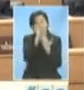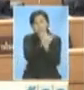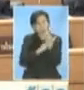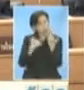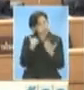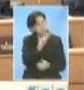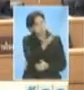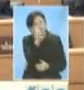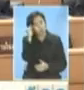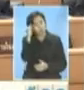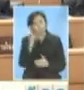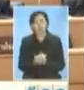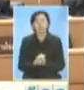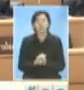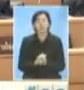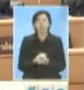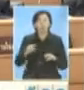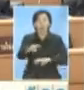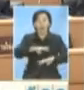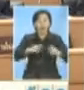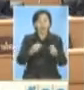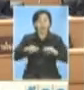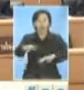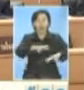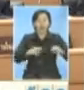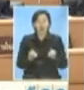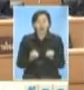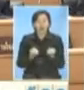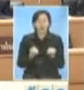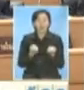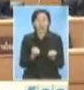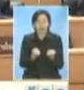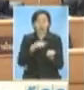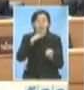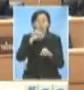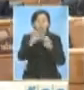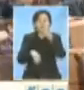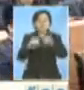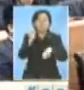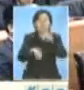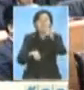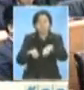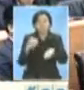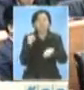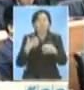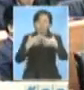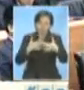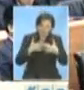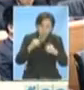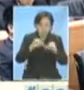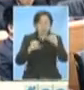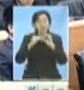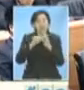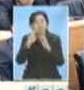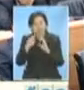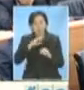าเอาไปแอบทิ้งตามที่ว่างที่รกร้างสารเคมีบ้างขยะ